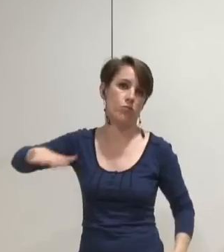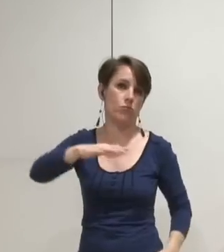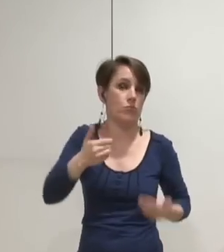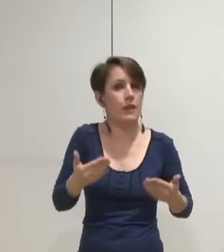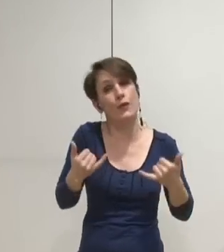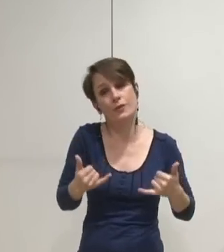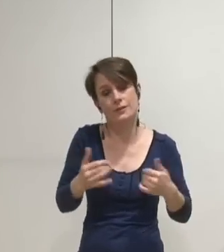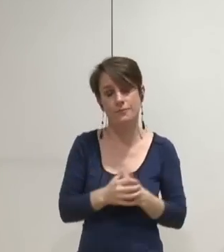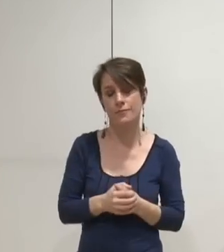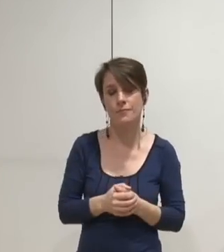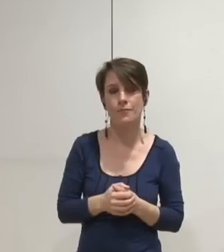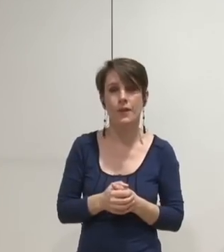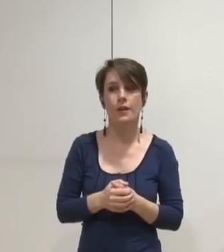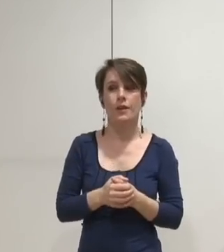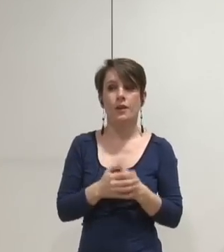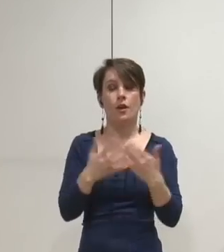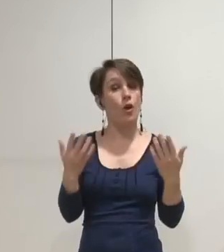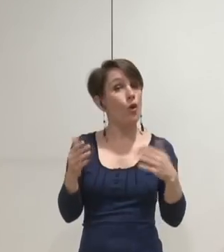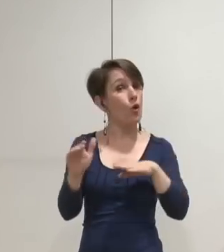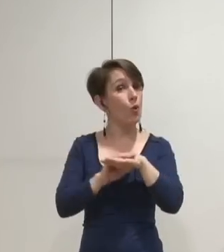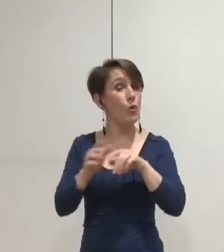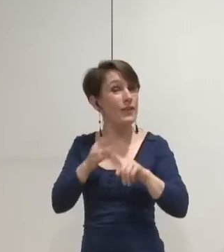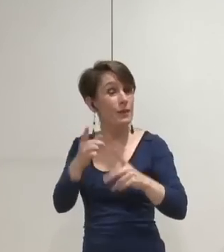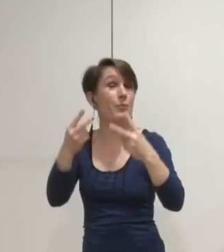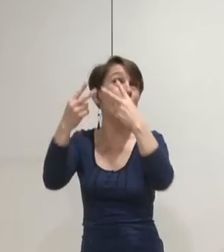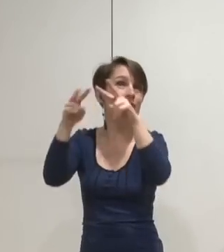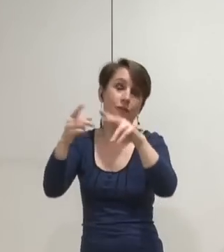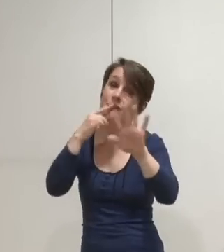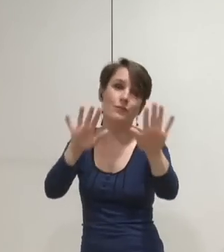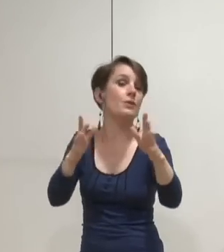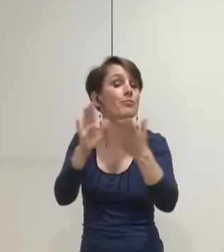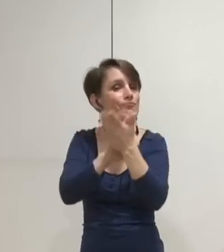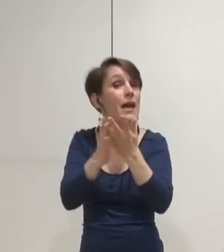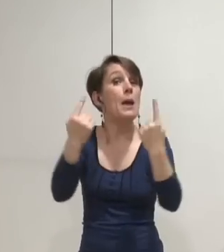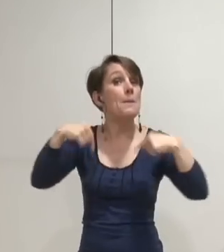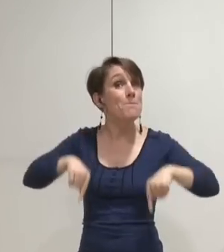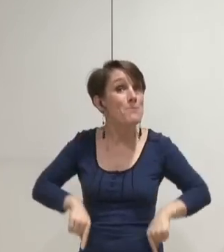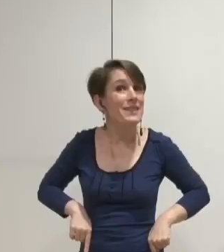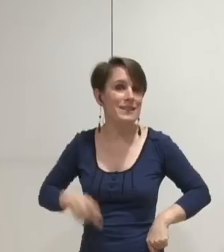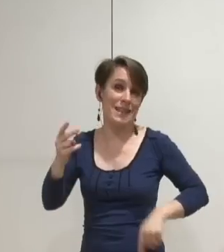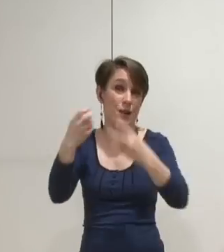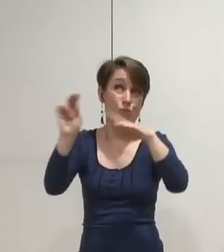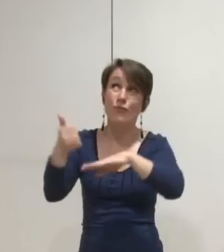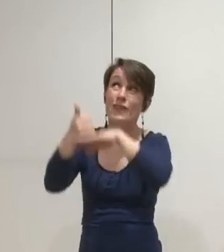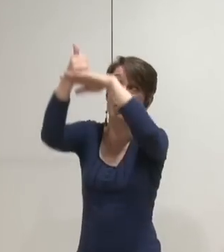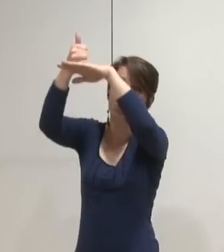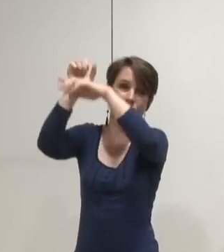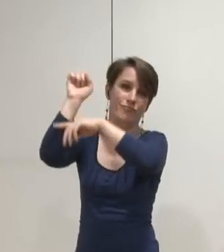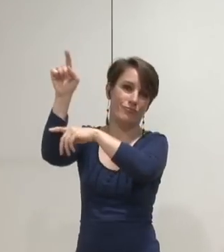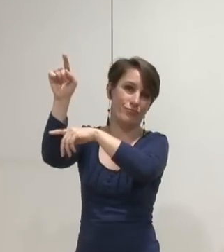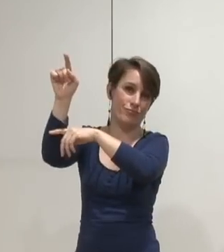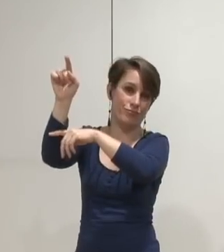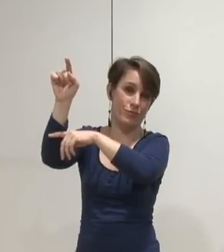concerne la politique de la ville la politique du ministère de la politique de la ville maintenant inscrit depuis plus d'une